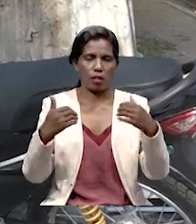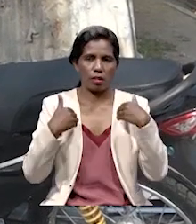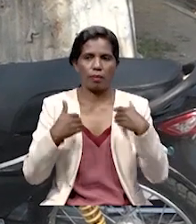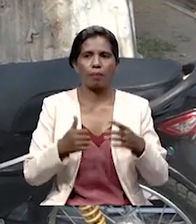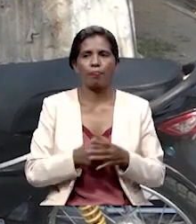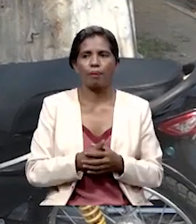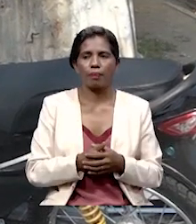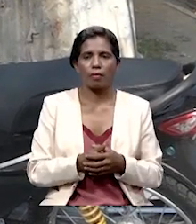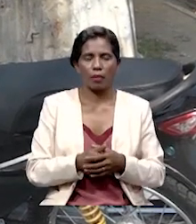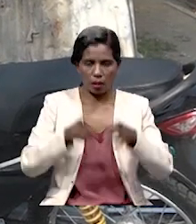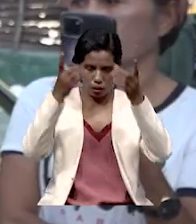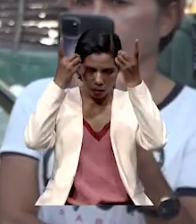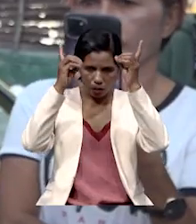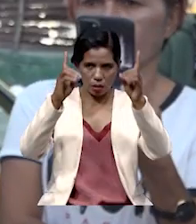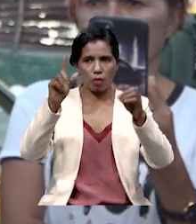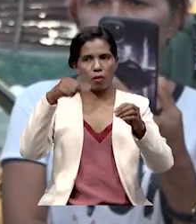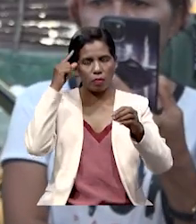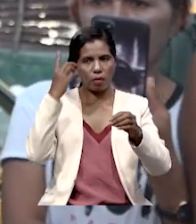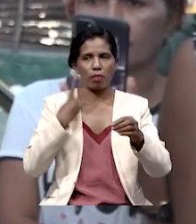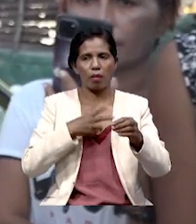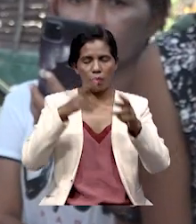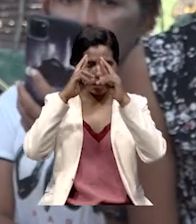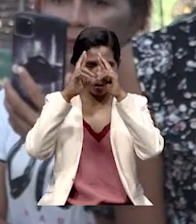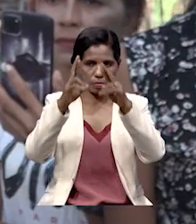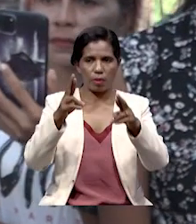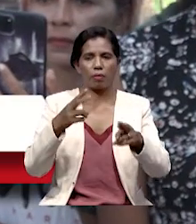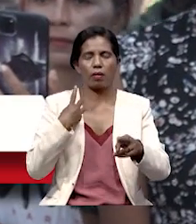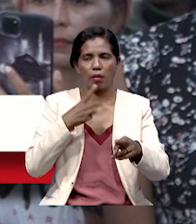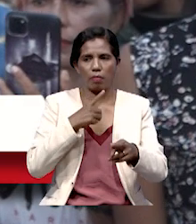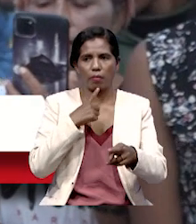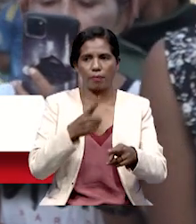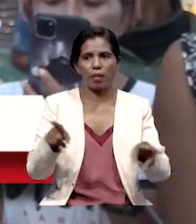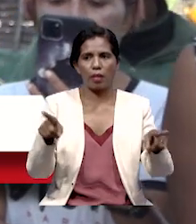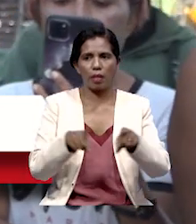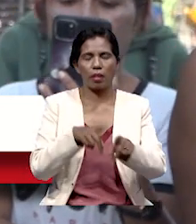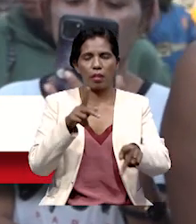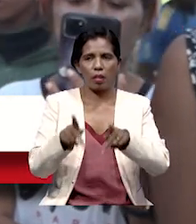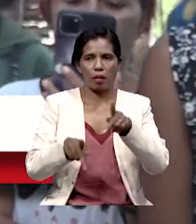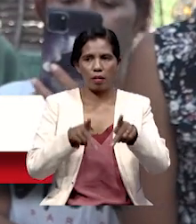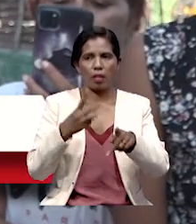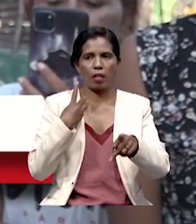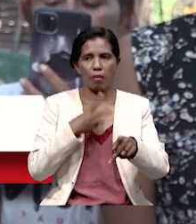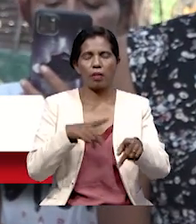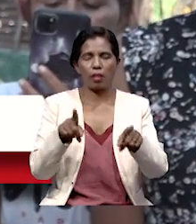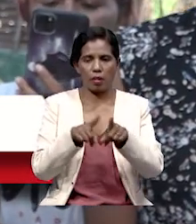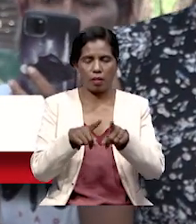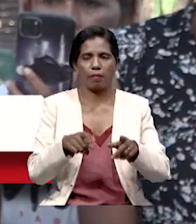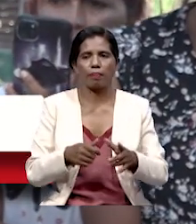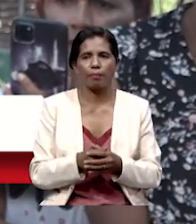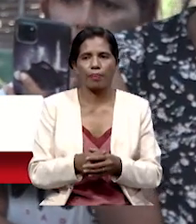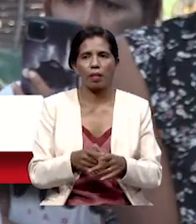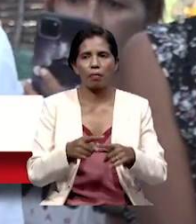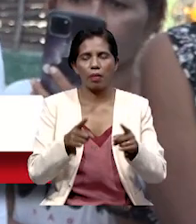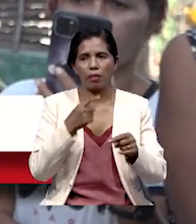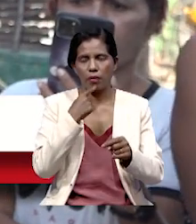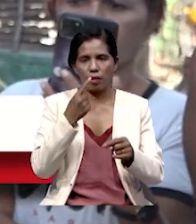ba de zeng guvernu ami respeto ami consider ndar pobu ami consider be adu hande